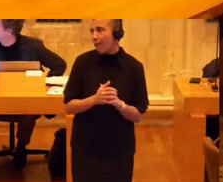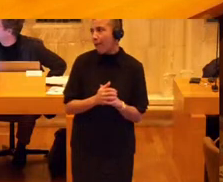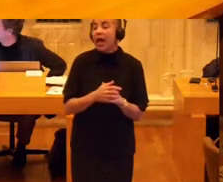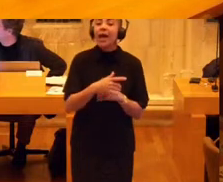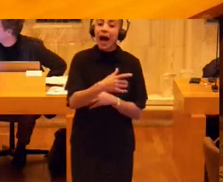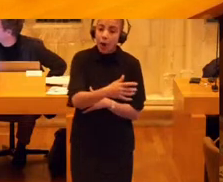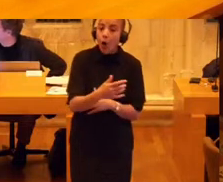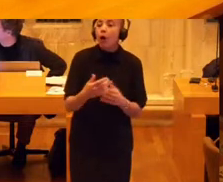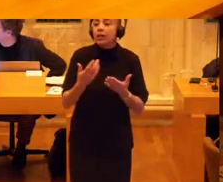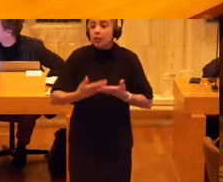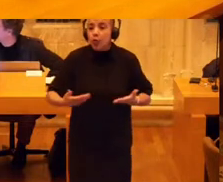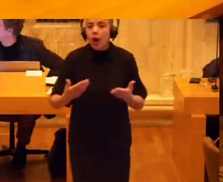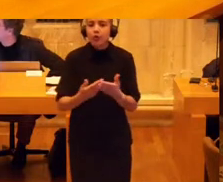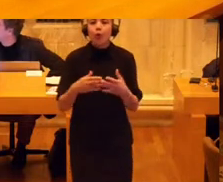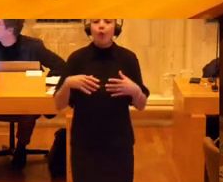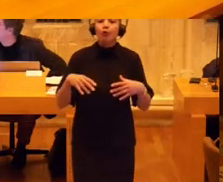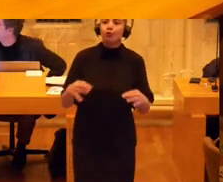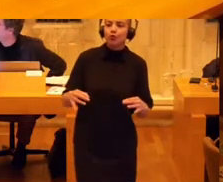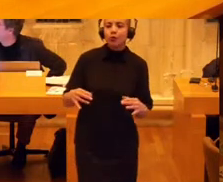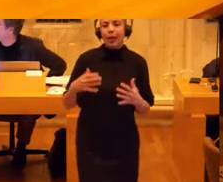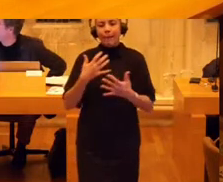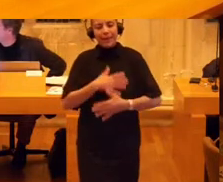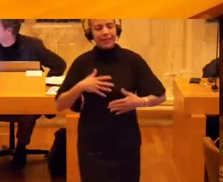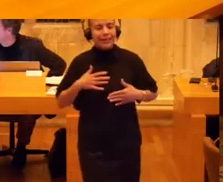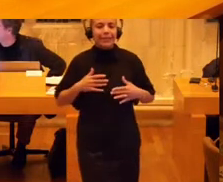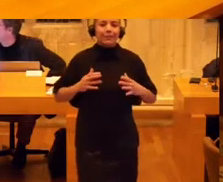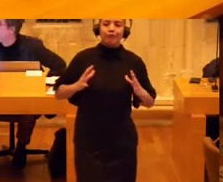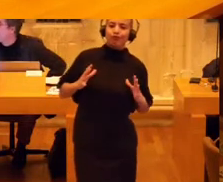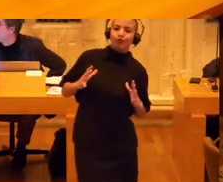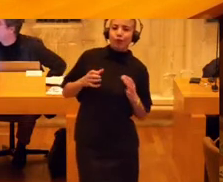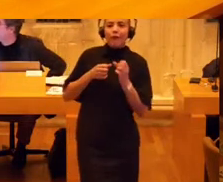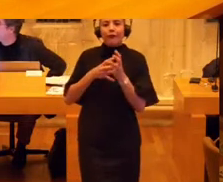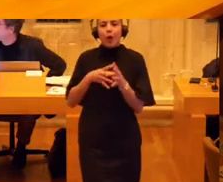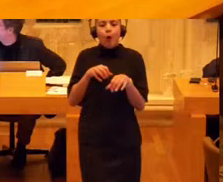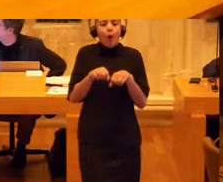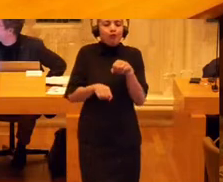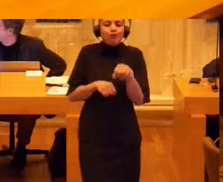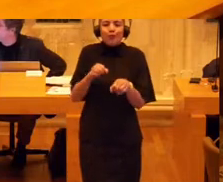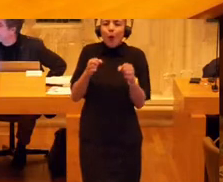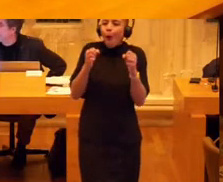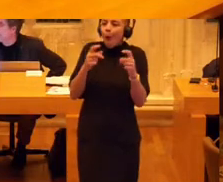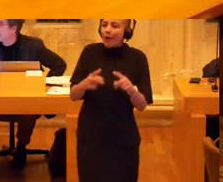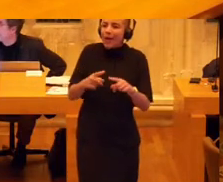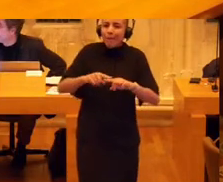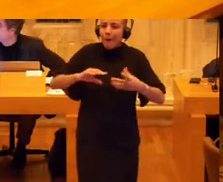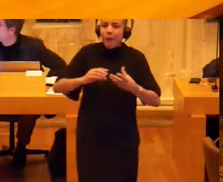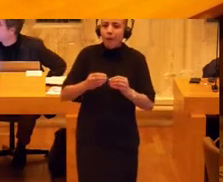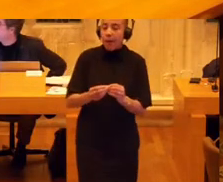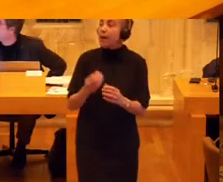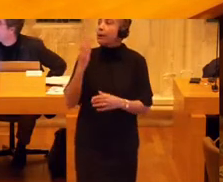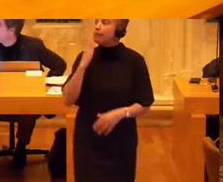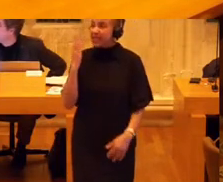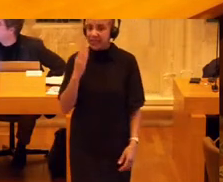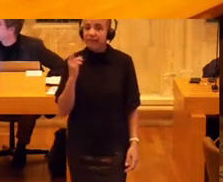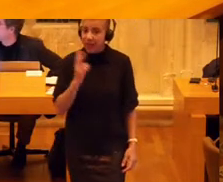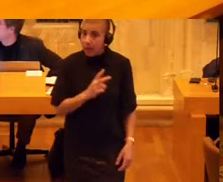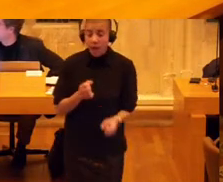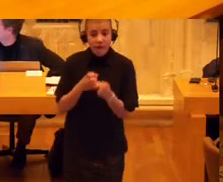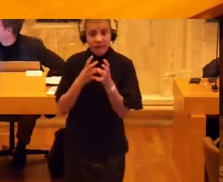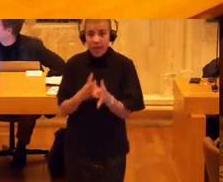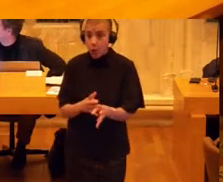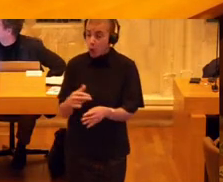du quotidien pour aller vite, pour se rendre d'un point à un autre, non. Et une nouvelle fois, vous faites l'erreur de la KV. Moi, je vous invite à aller